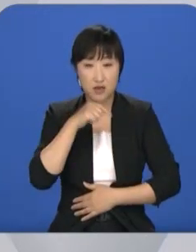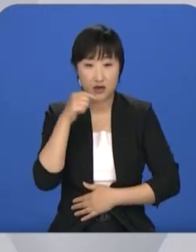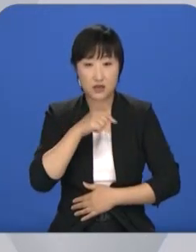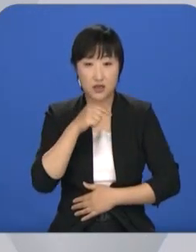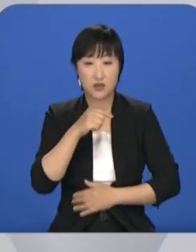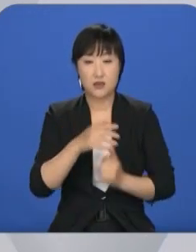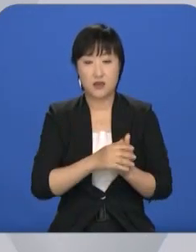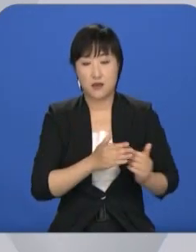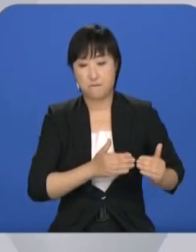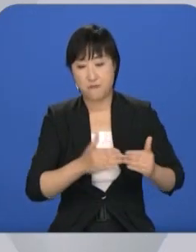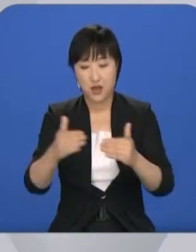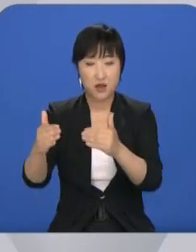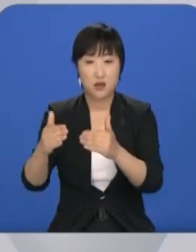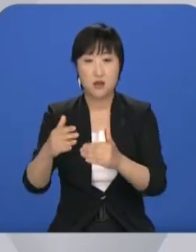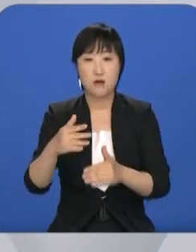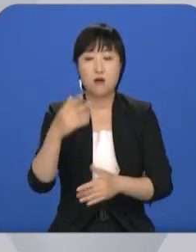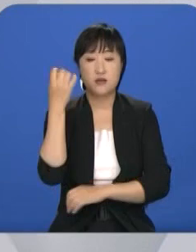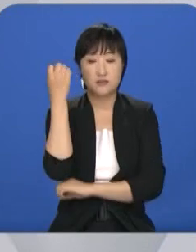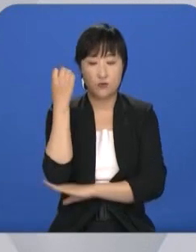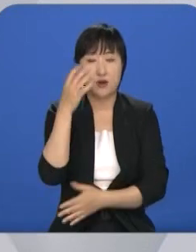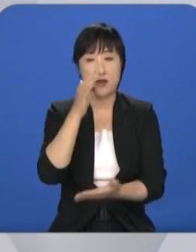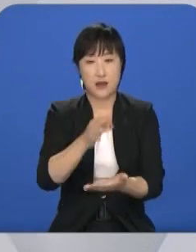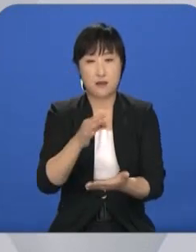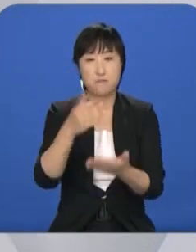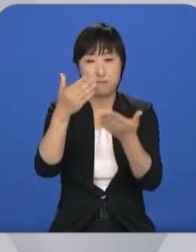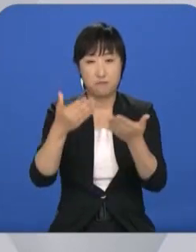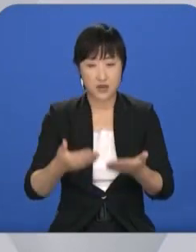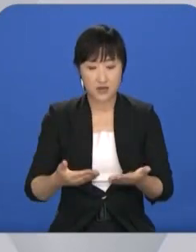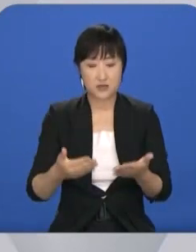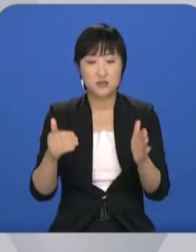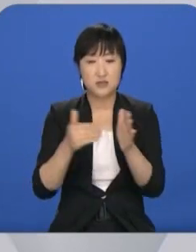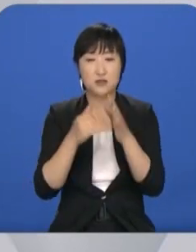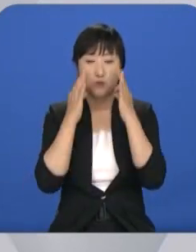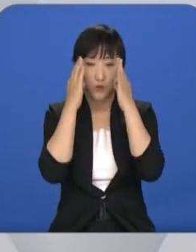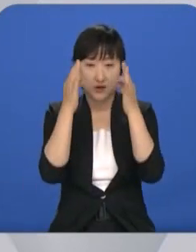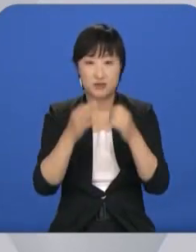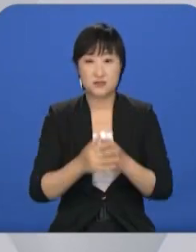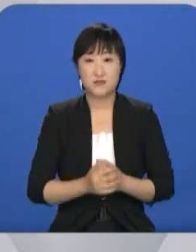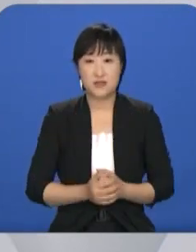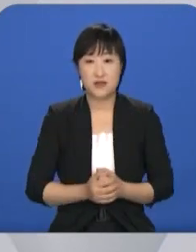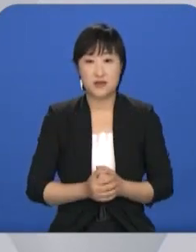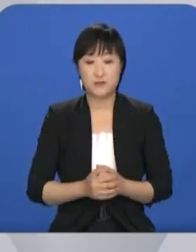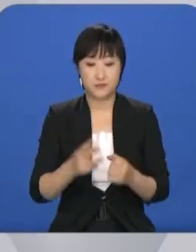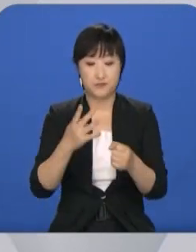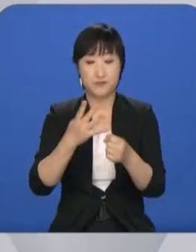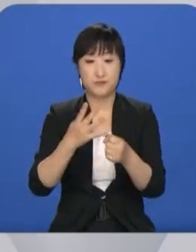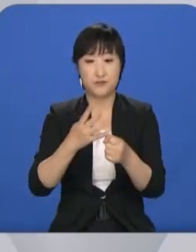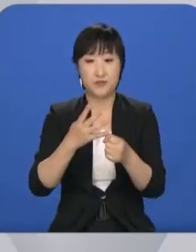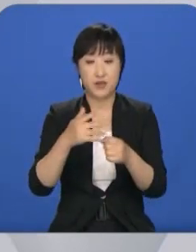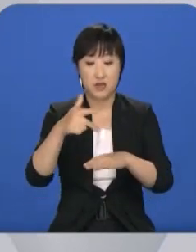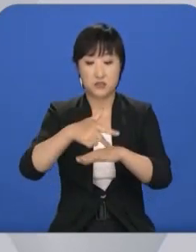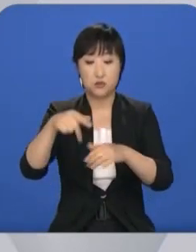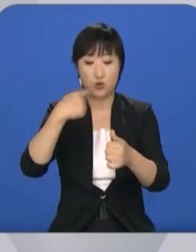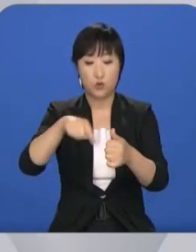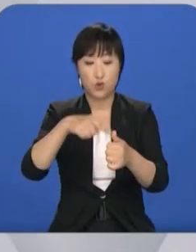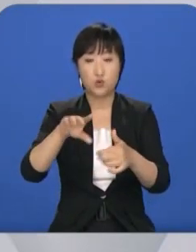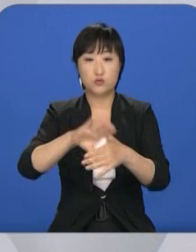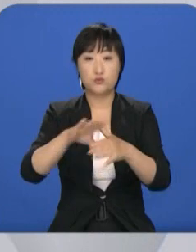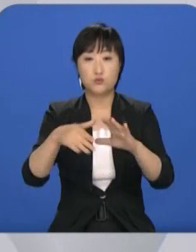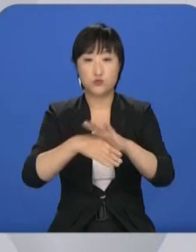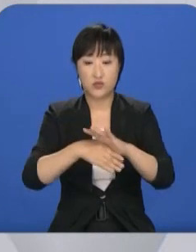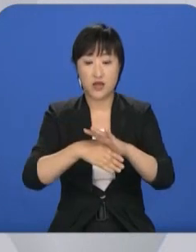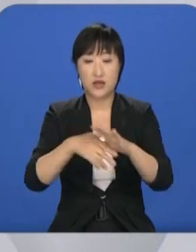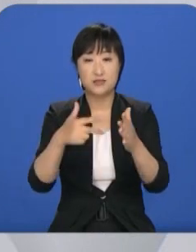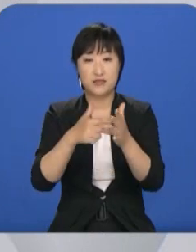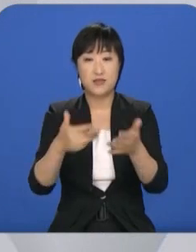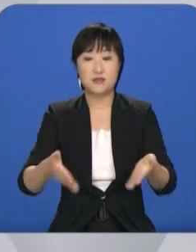관리로 제값받기 중심축 역할을 수행하도록 하겠습니다. 넷째, 진도 교육 문화 예술